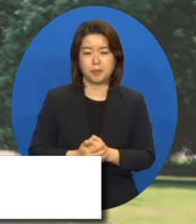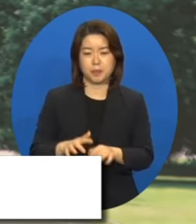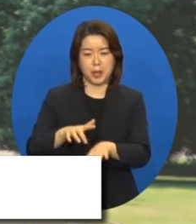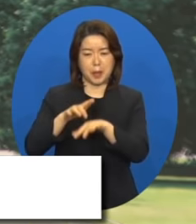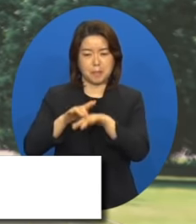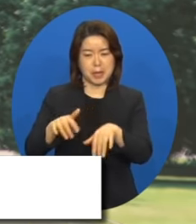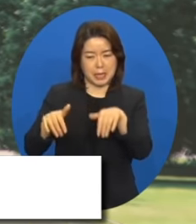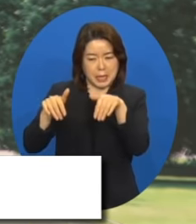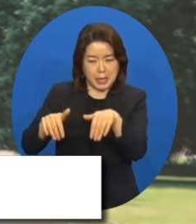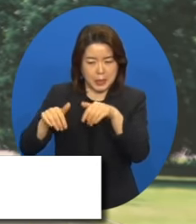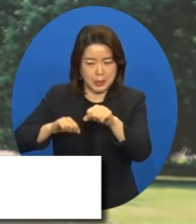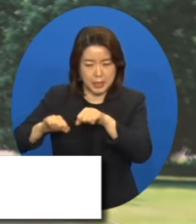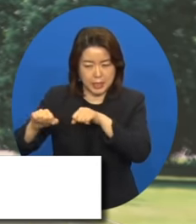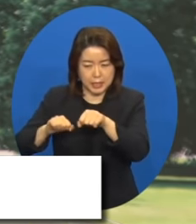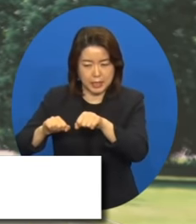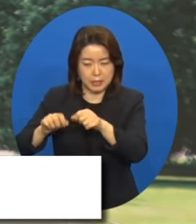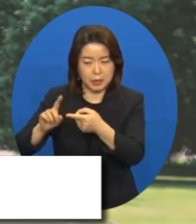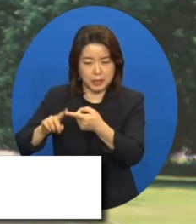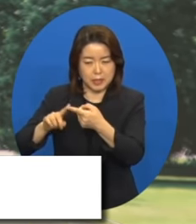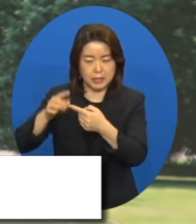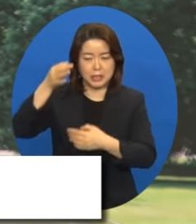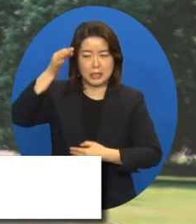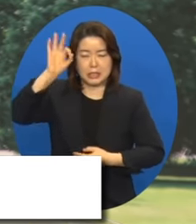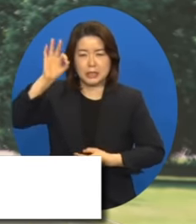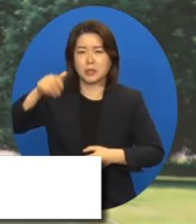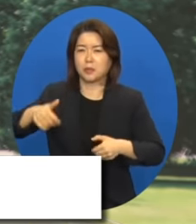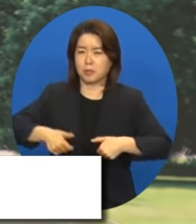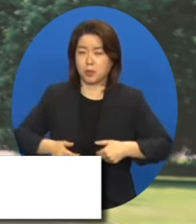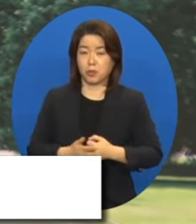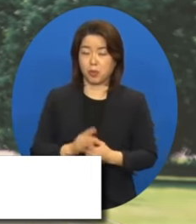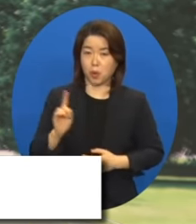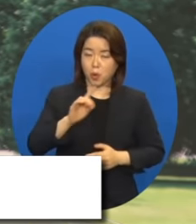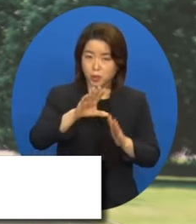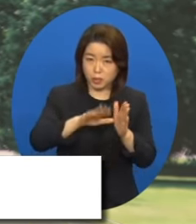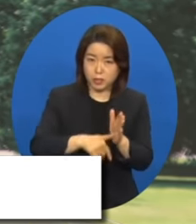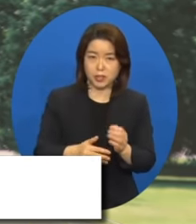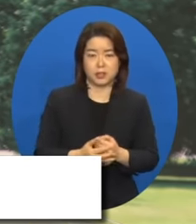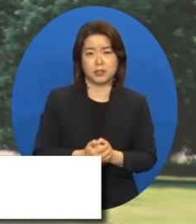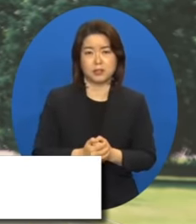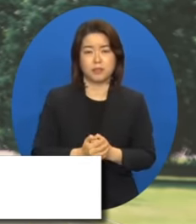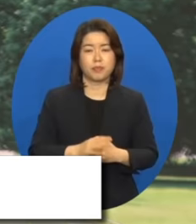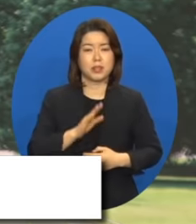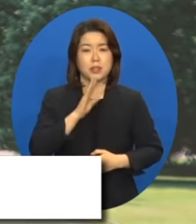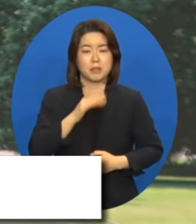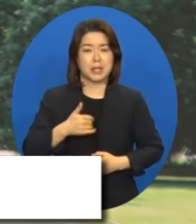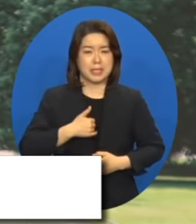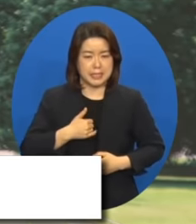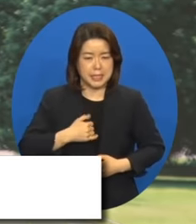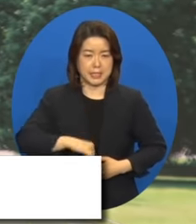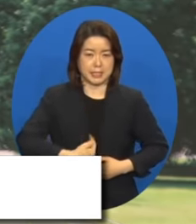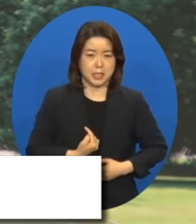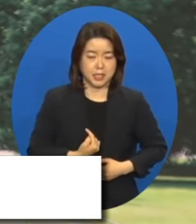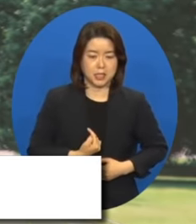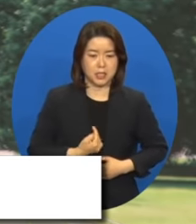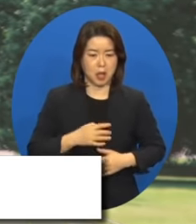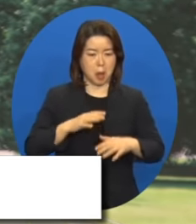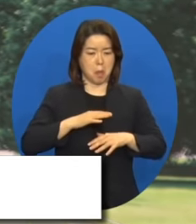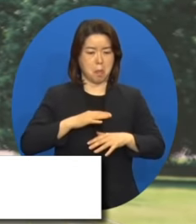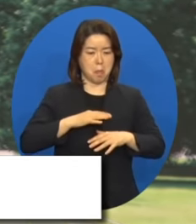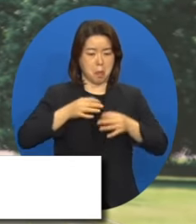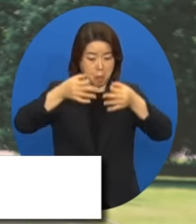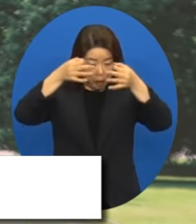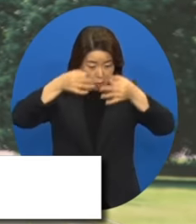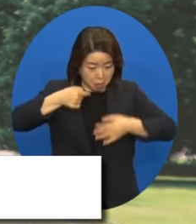종노릇 할 수 있다는 것을 인정해야 됩니다. 어떤 때는 정말 제가 저 자신이 무서운 느낌이 들